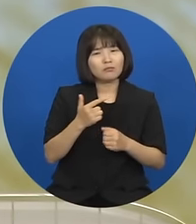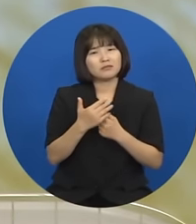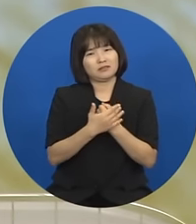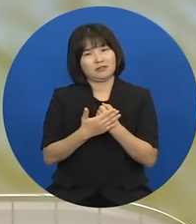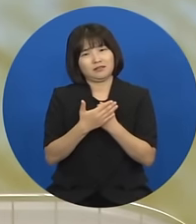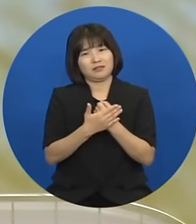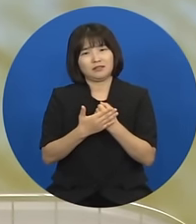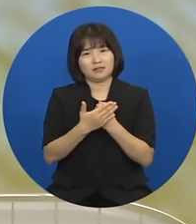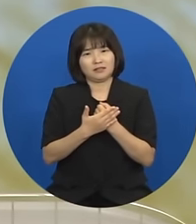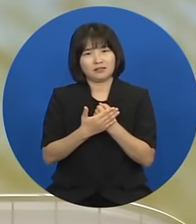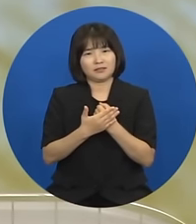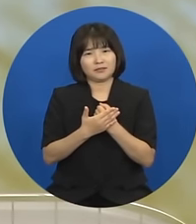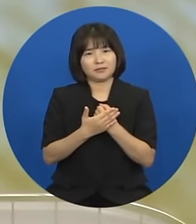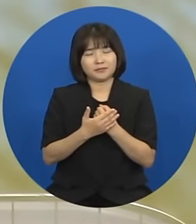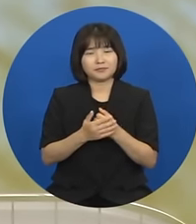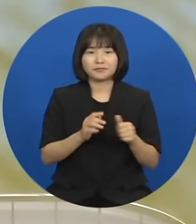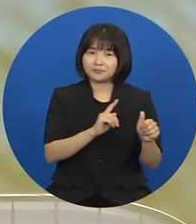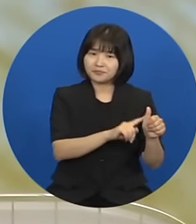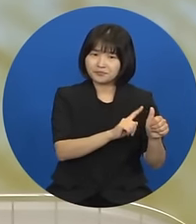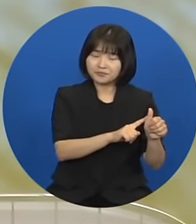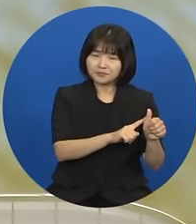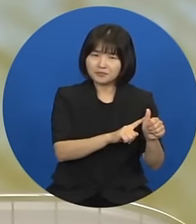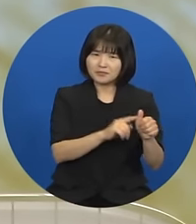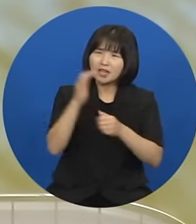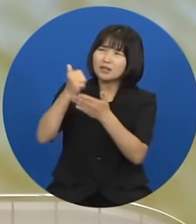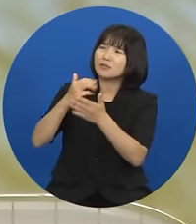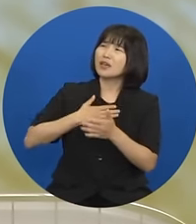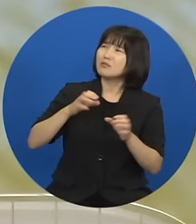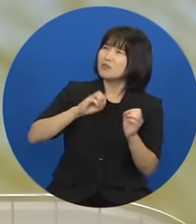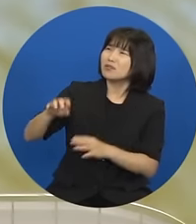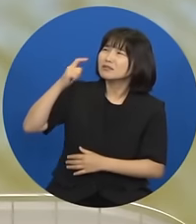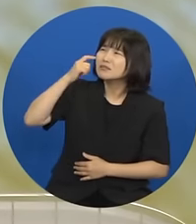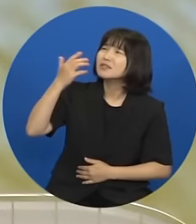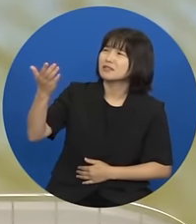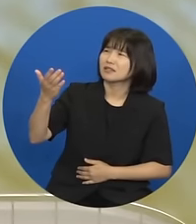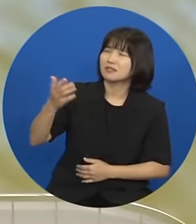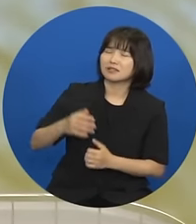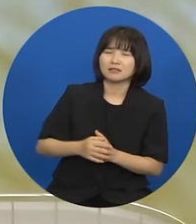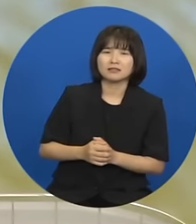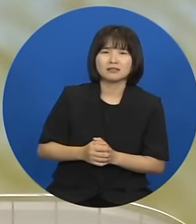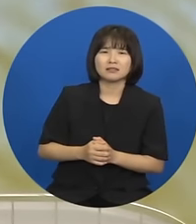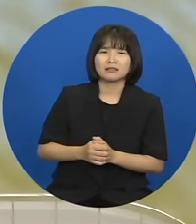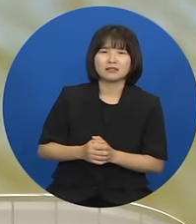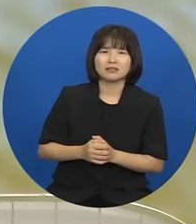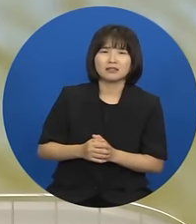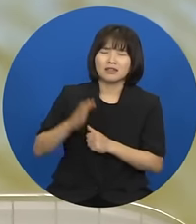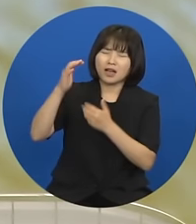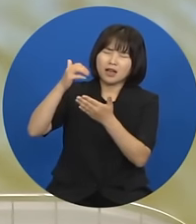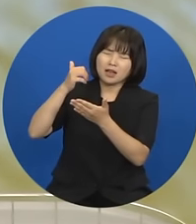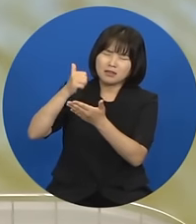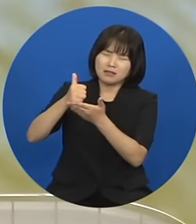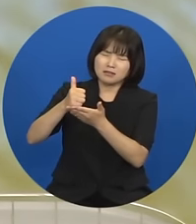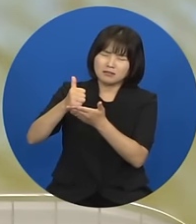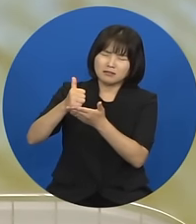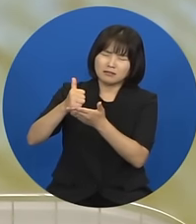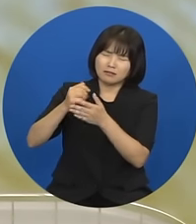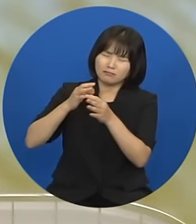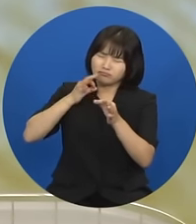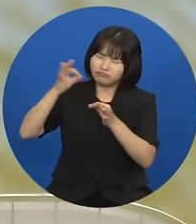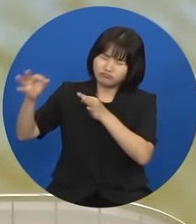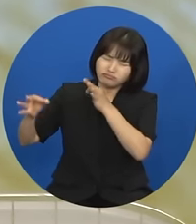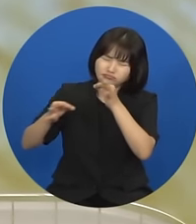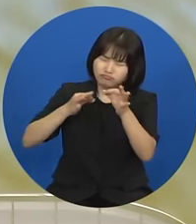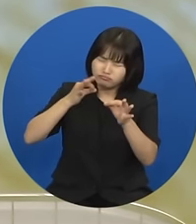돼요. 그는 하나님 나를 버리셨습니까? 그렇게 하나님께 애통하며